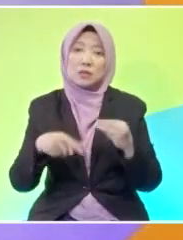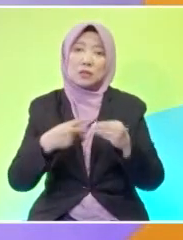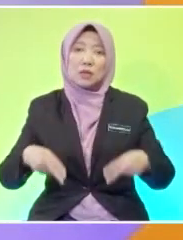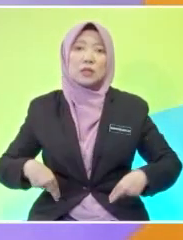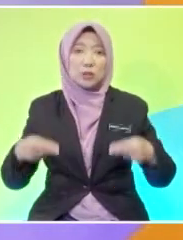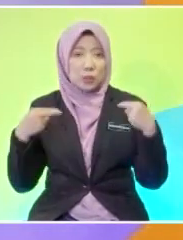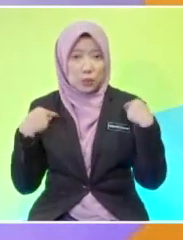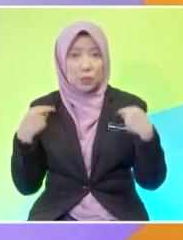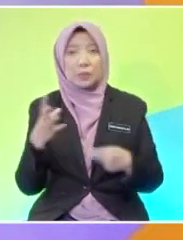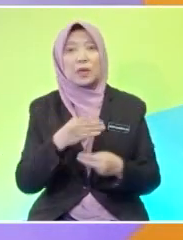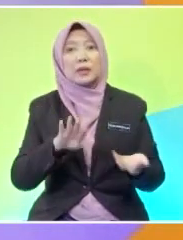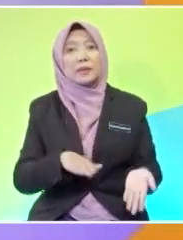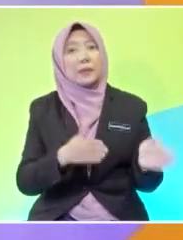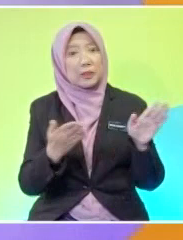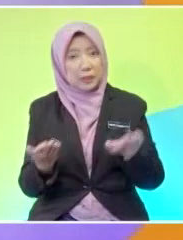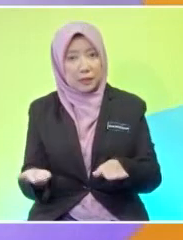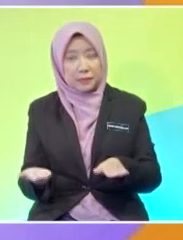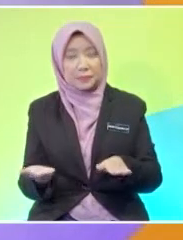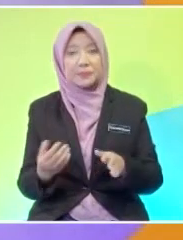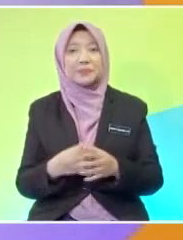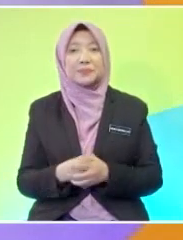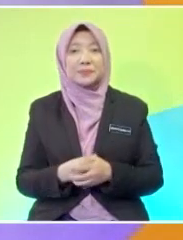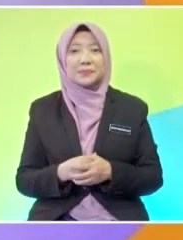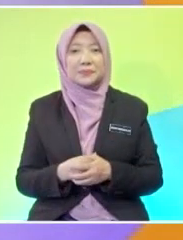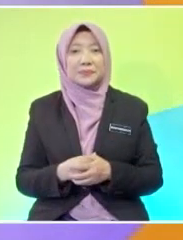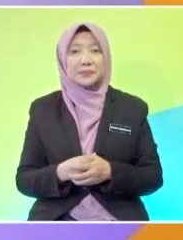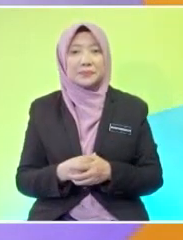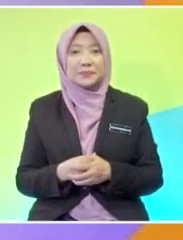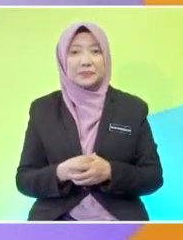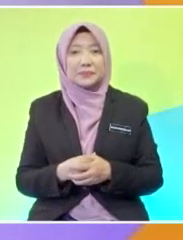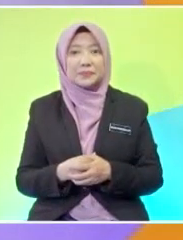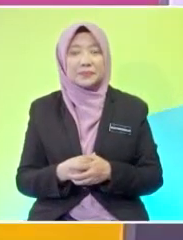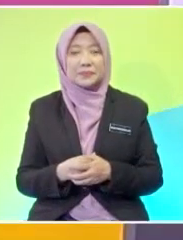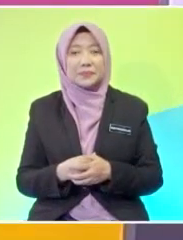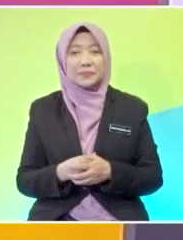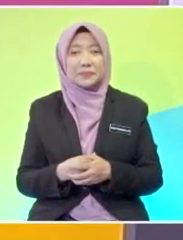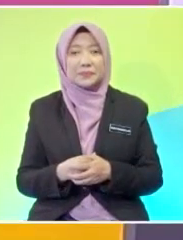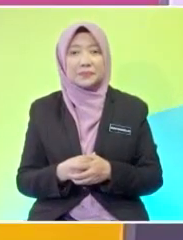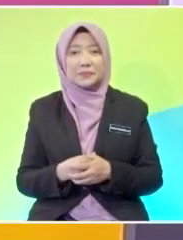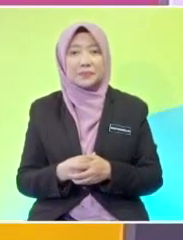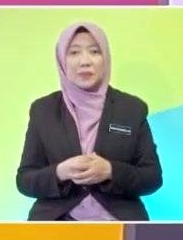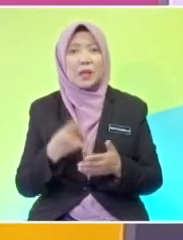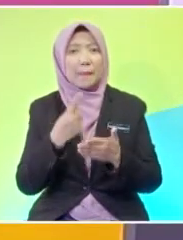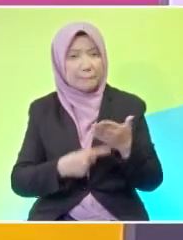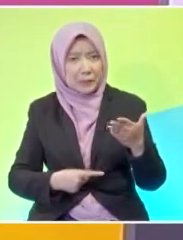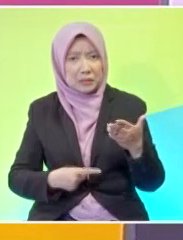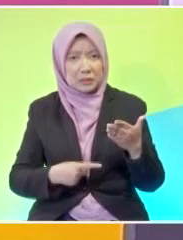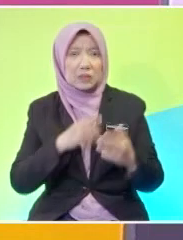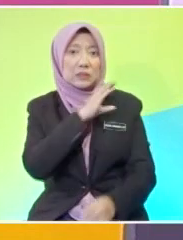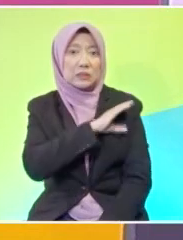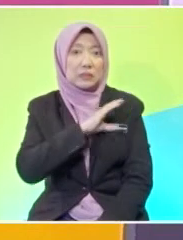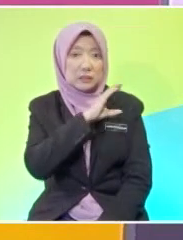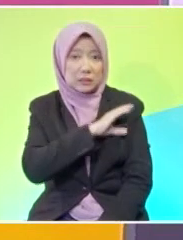tentang kematian ya Oke kalau kita lihat juga Apakah ciri-ciri bagi